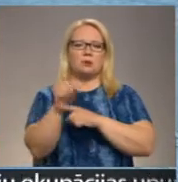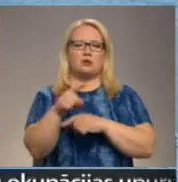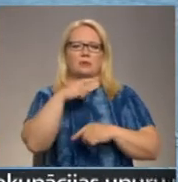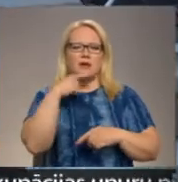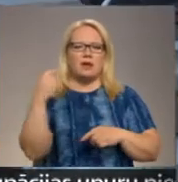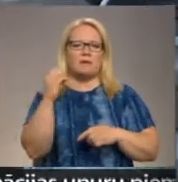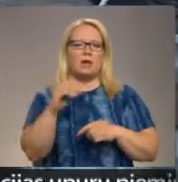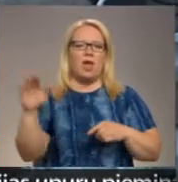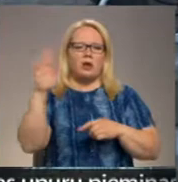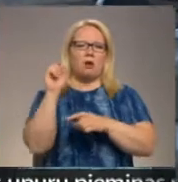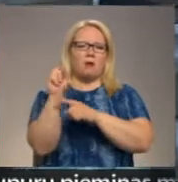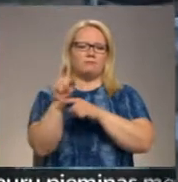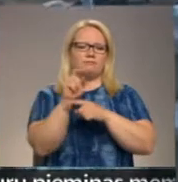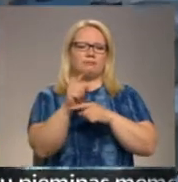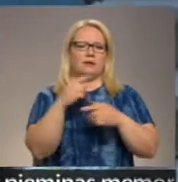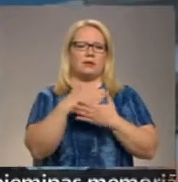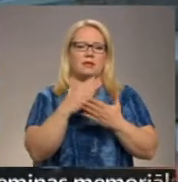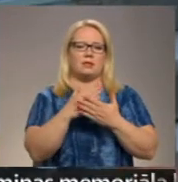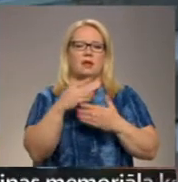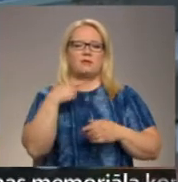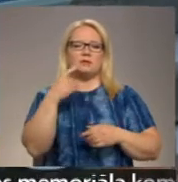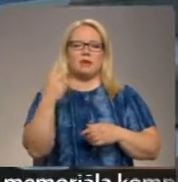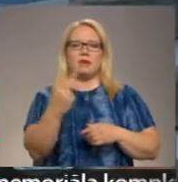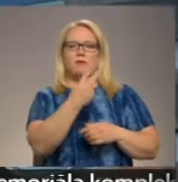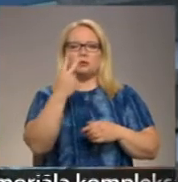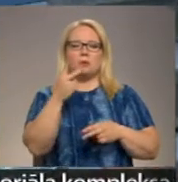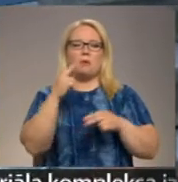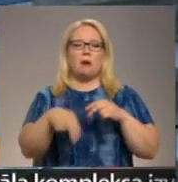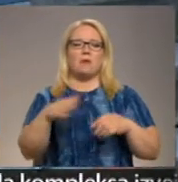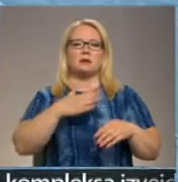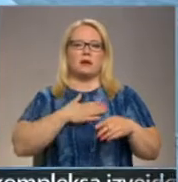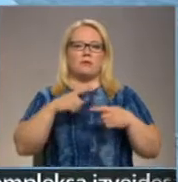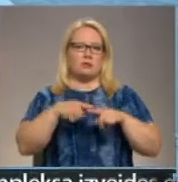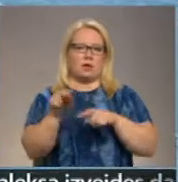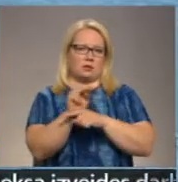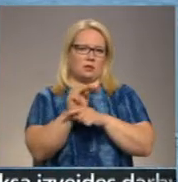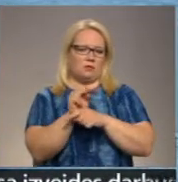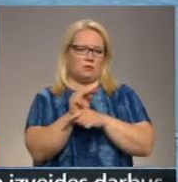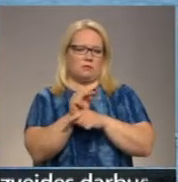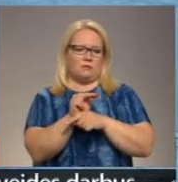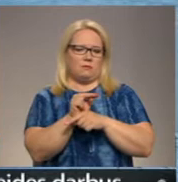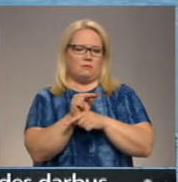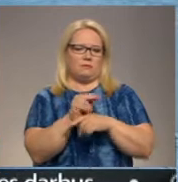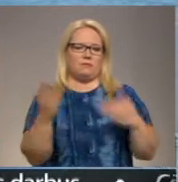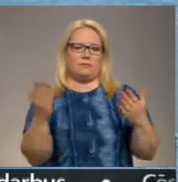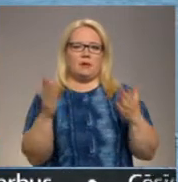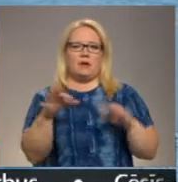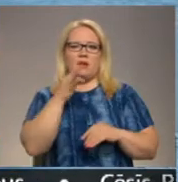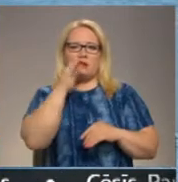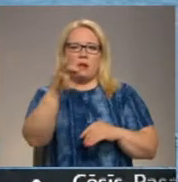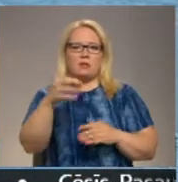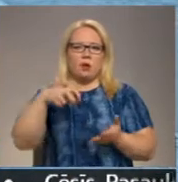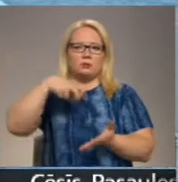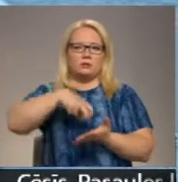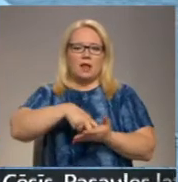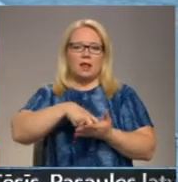Eiropas. Nu, es divas stundas atpakaļ tikai pabeidu savu tehniku. Nu, kā var pateikt, na kalienkach es